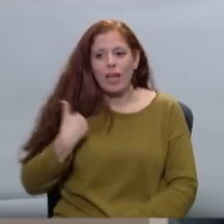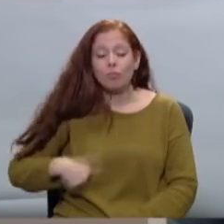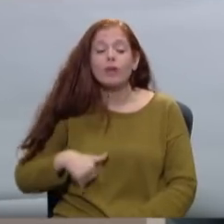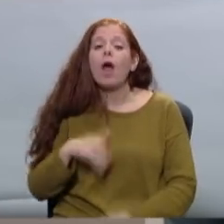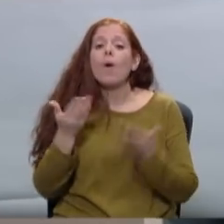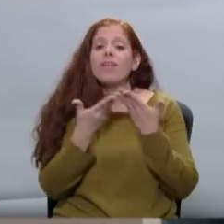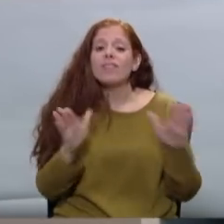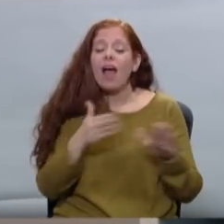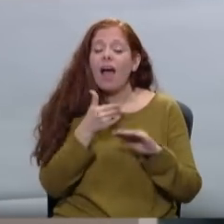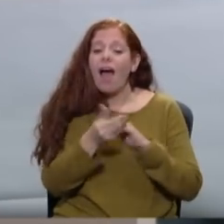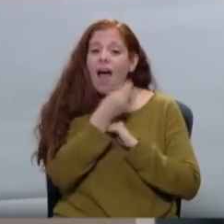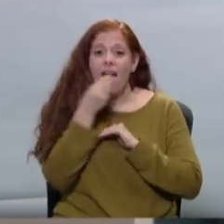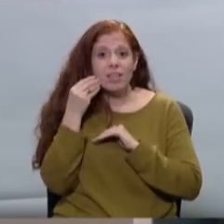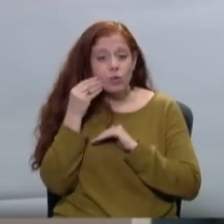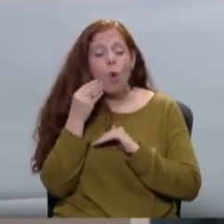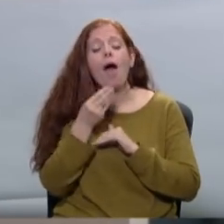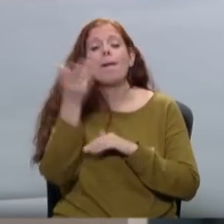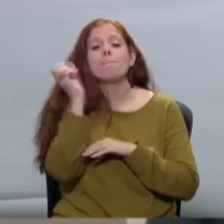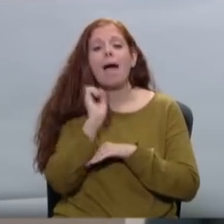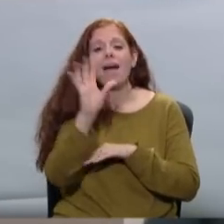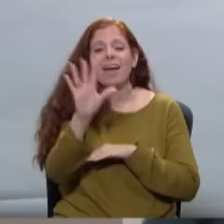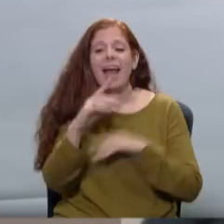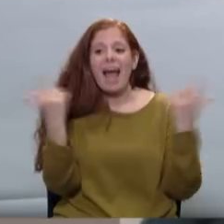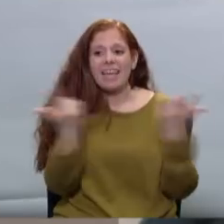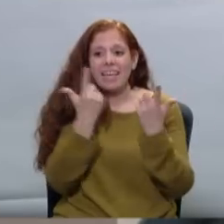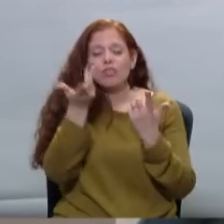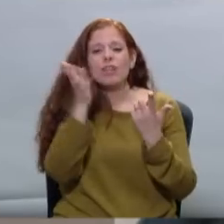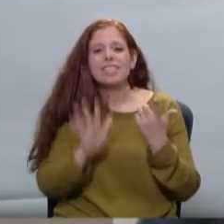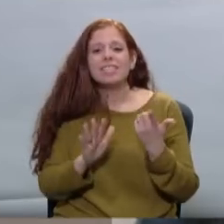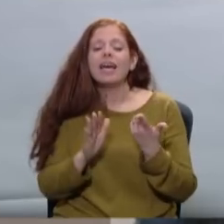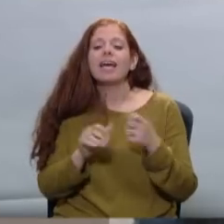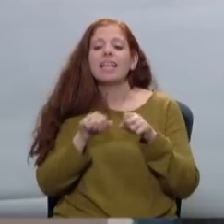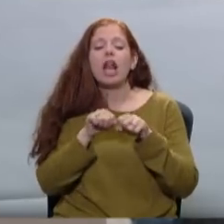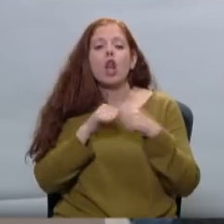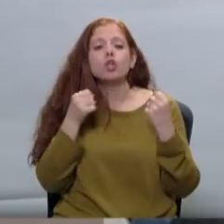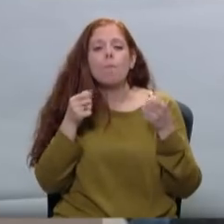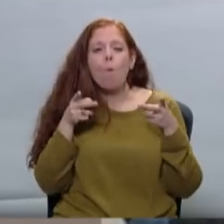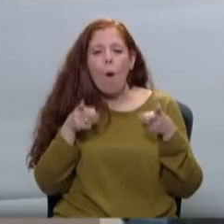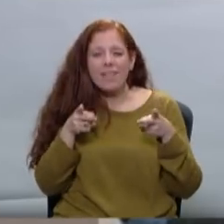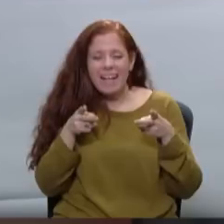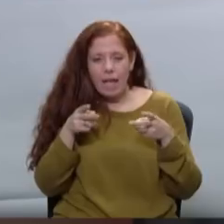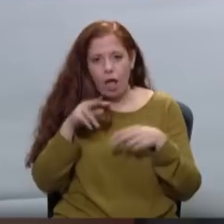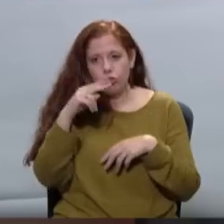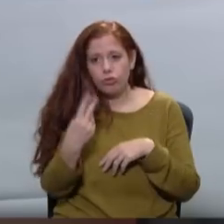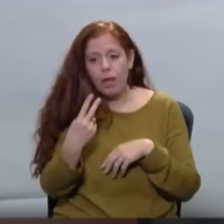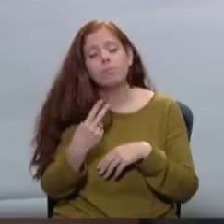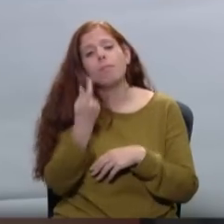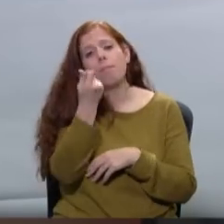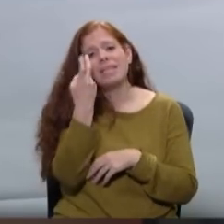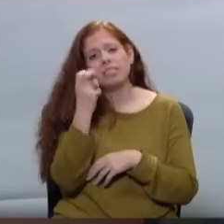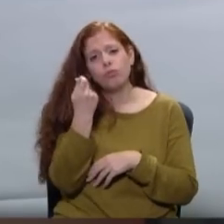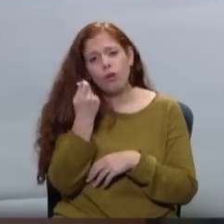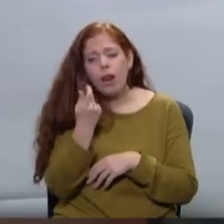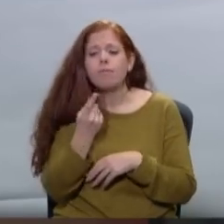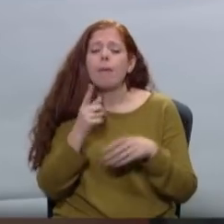אחר הצהריים בהקרנה החגיגית של הסרט תשבור את הקרח 2. מחיר שווה לכל נפש, 20 שקלים. באולם הקולנוע